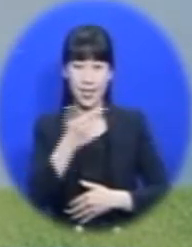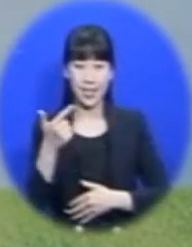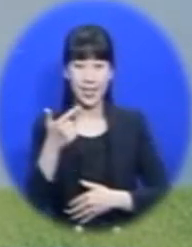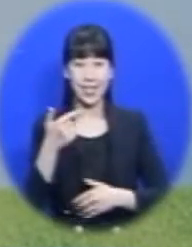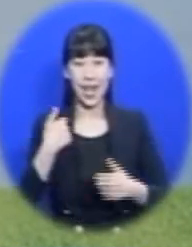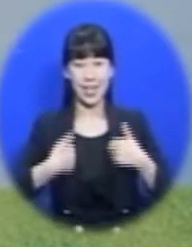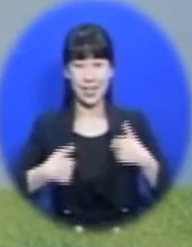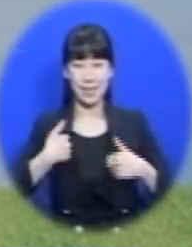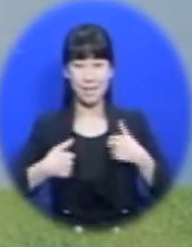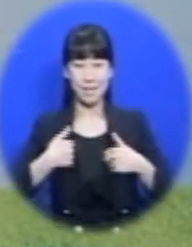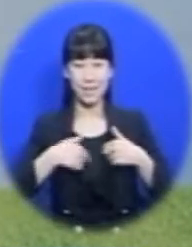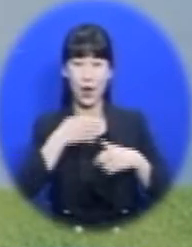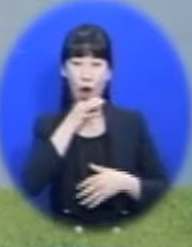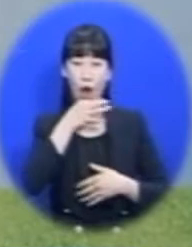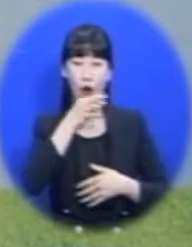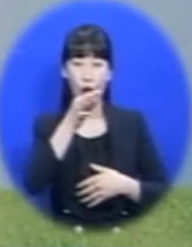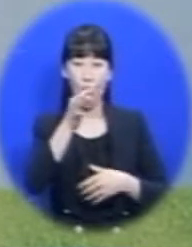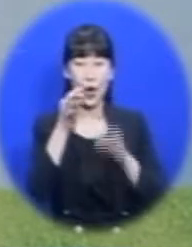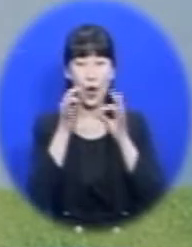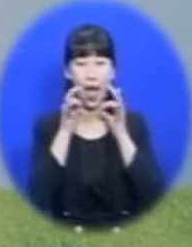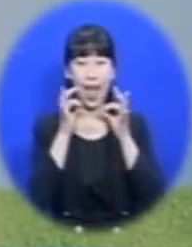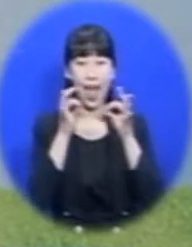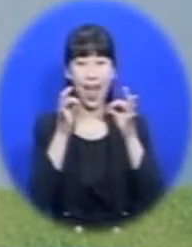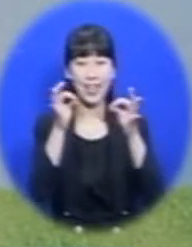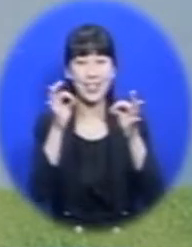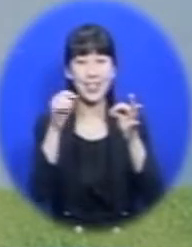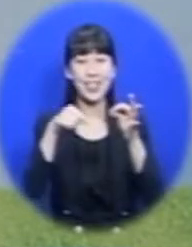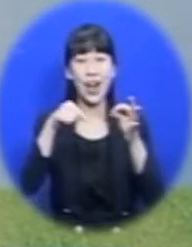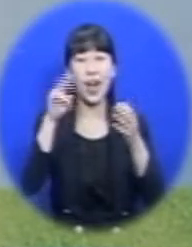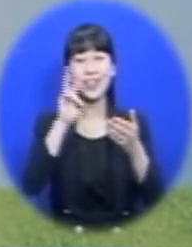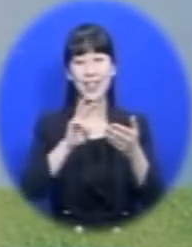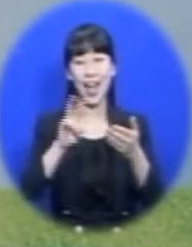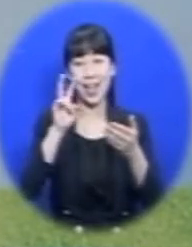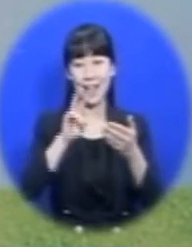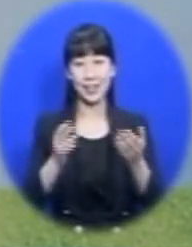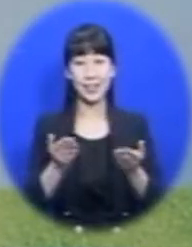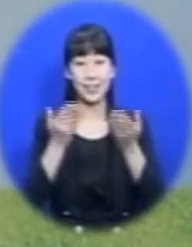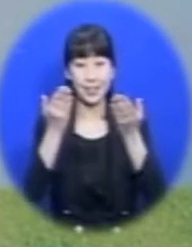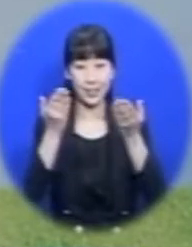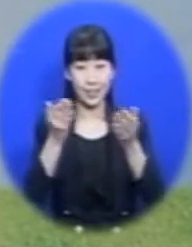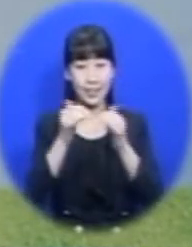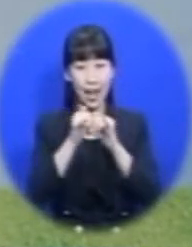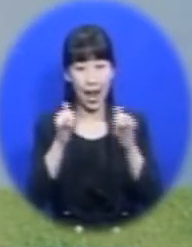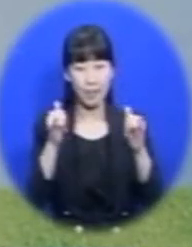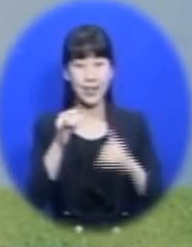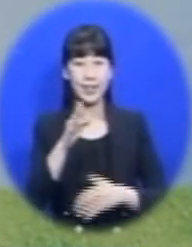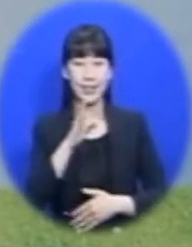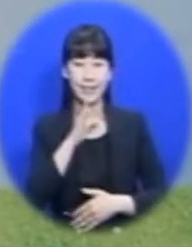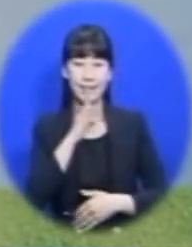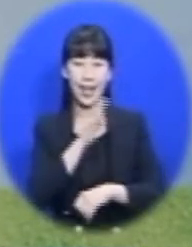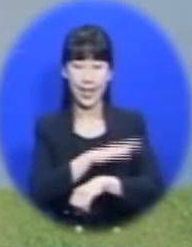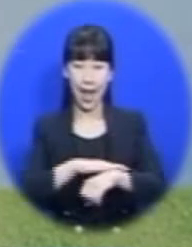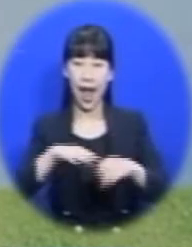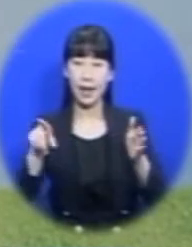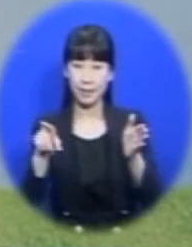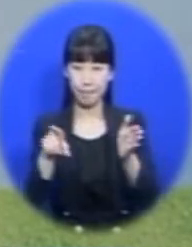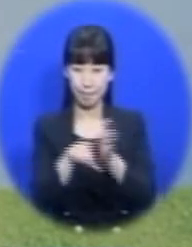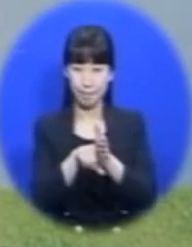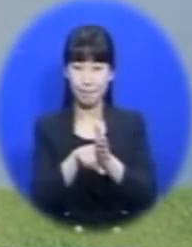기쁨으로 하나님께 외치는 이런 찬양을 드리는 성도가 하나님을 진짜 잘 믿는 성도라는